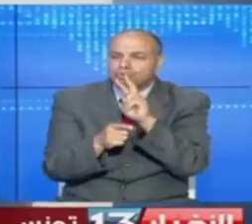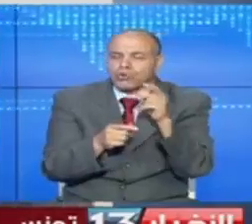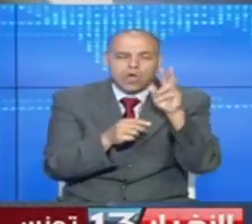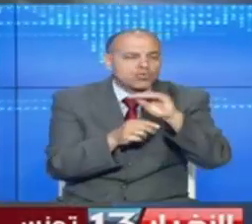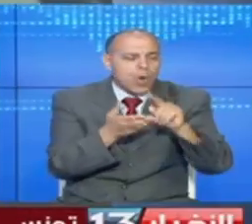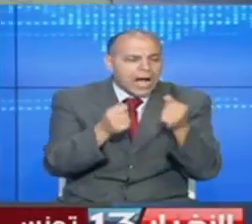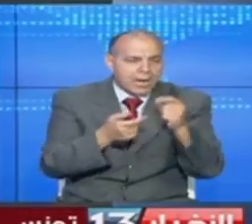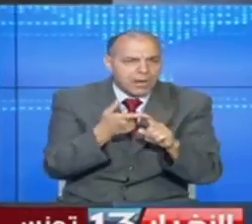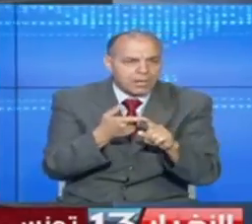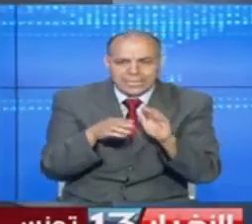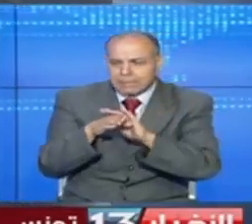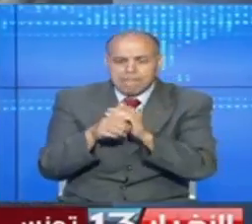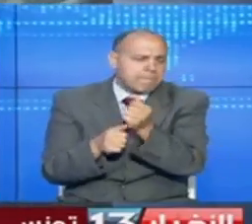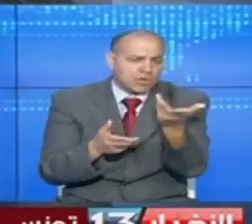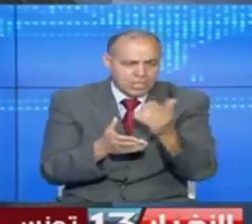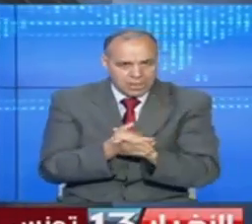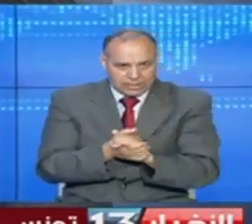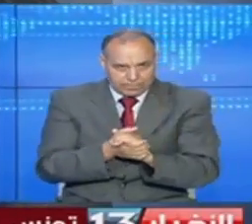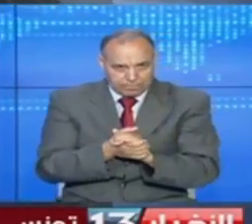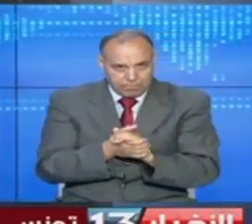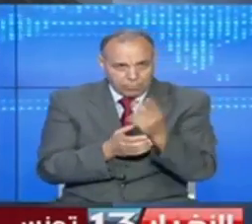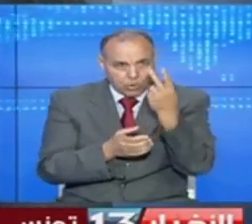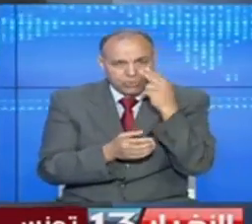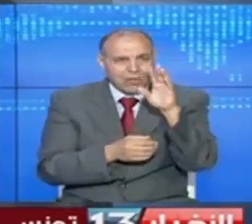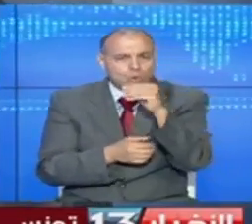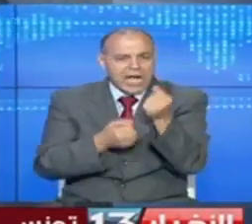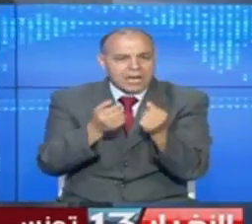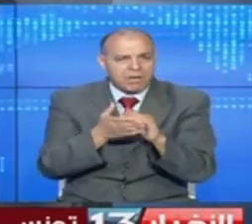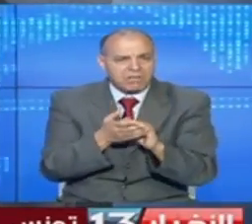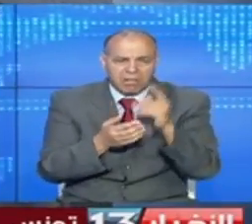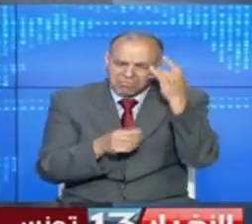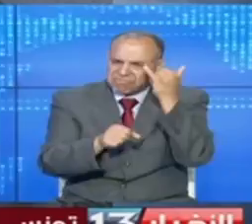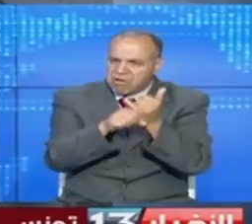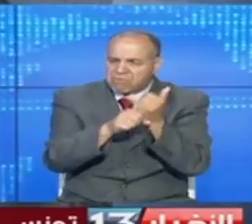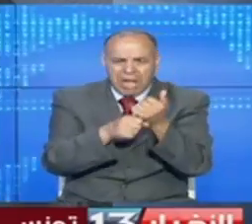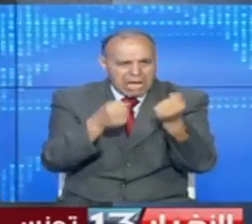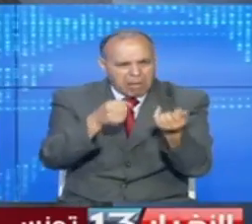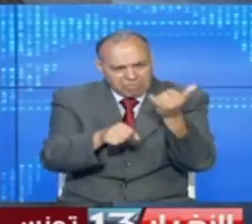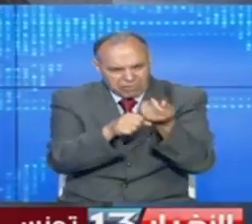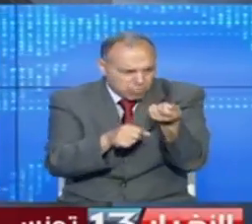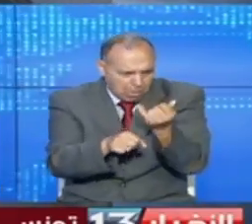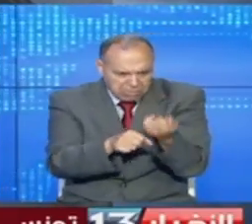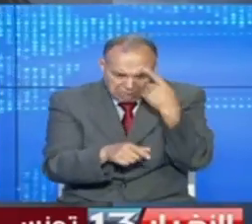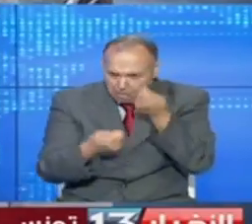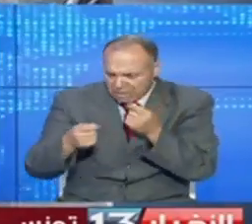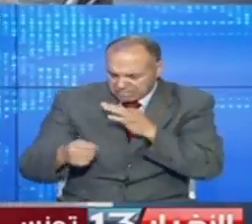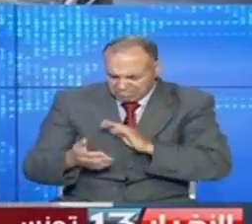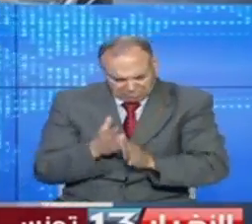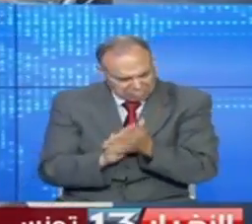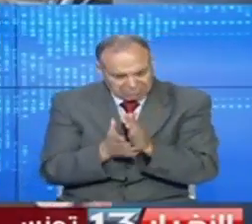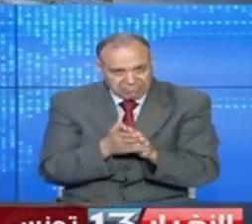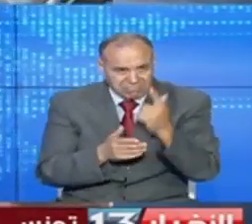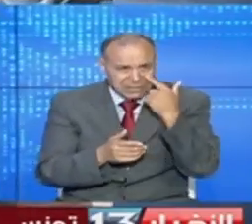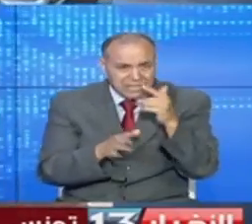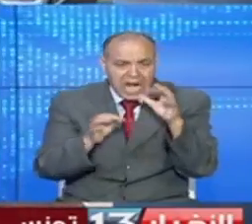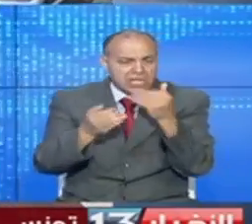السوق، والأسباب عديدة. تسمع بالأسوام أسوام وهمية وما فماش لا بيع ولا شراء، ولارها من الدار